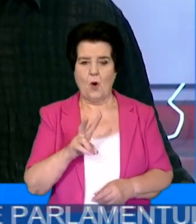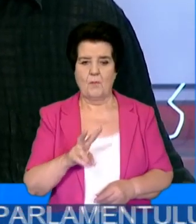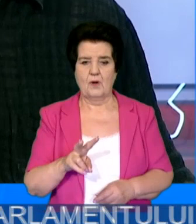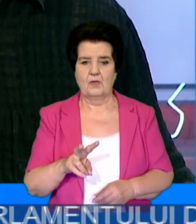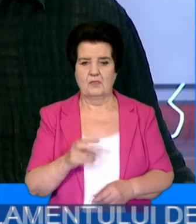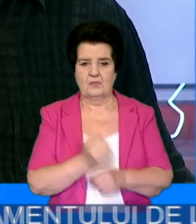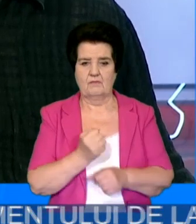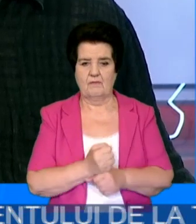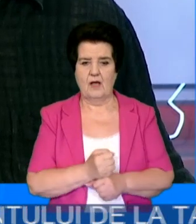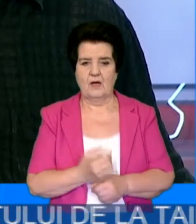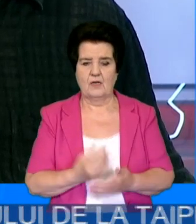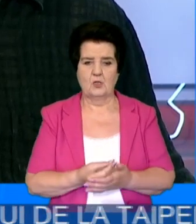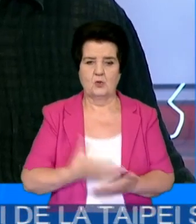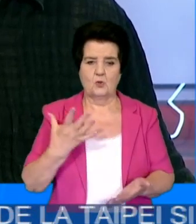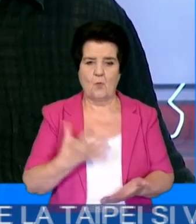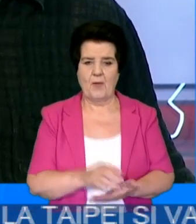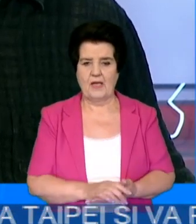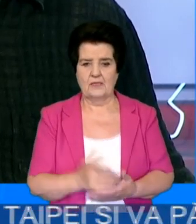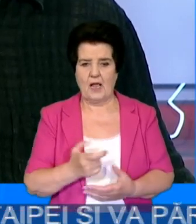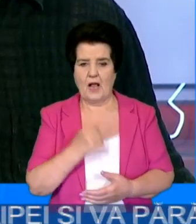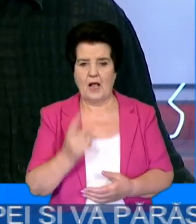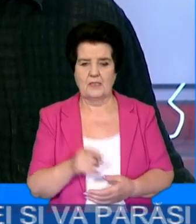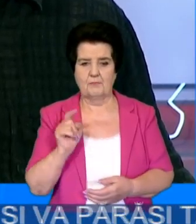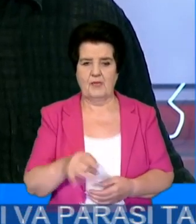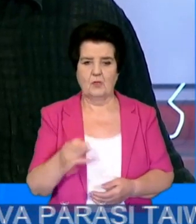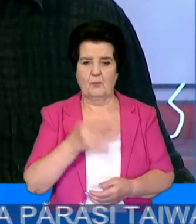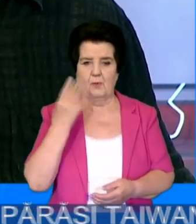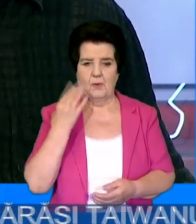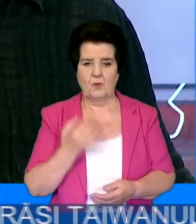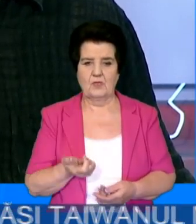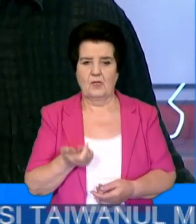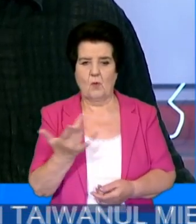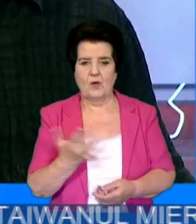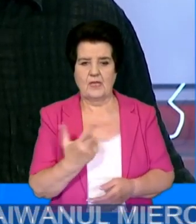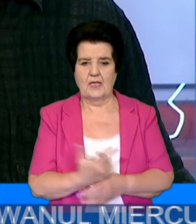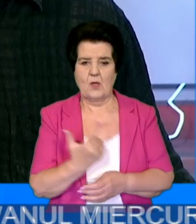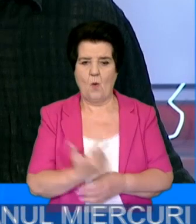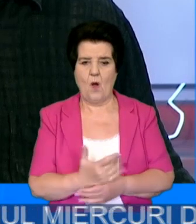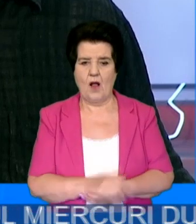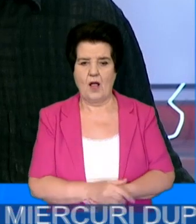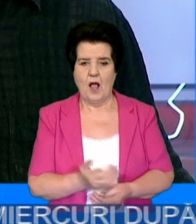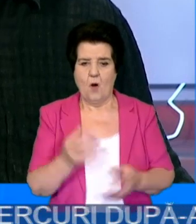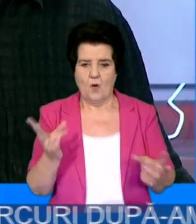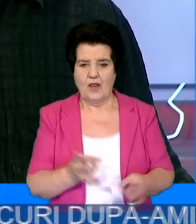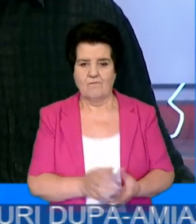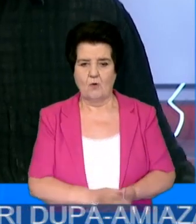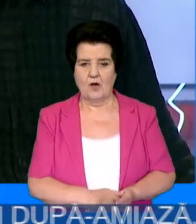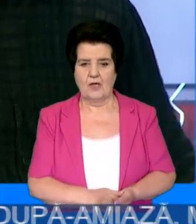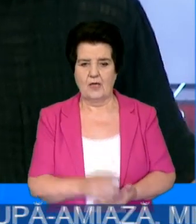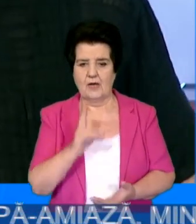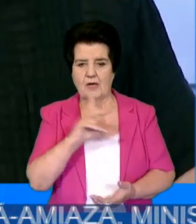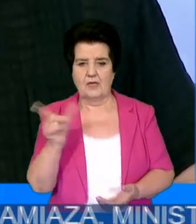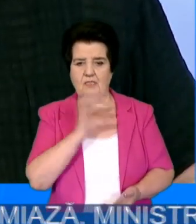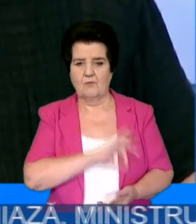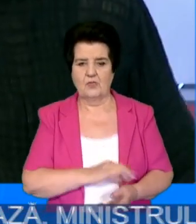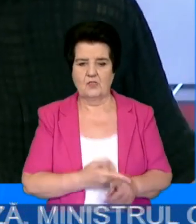să scumpească gazul pentru Republica Moldova, ori de câte ori au nevoie să